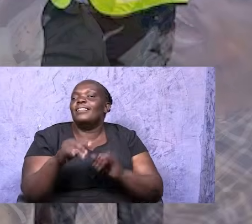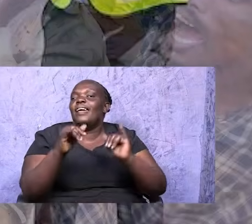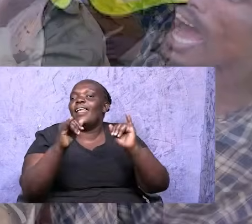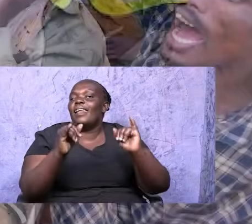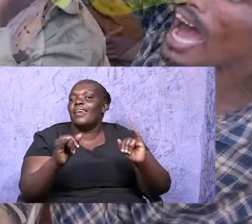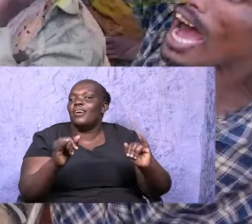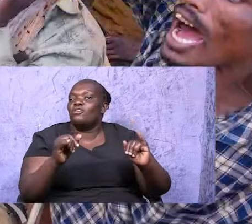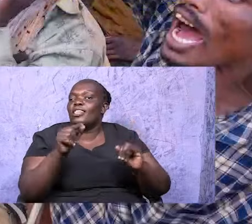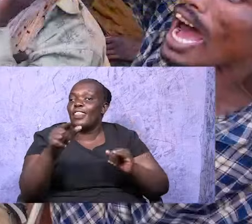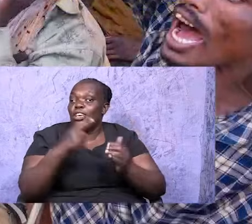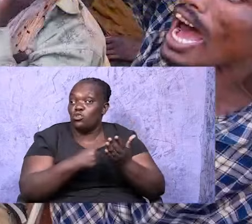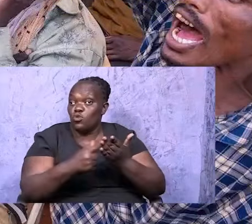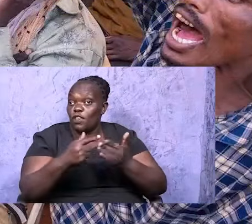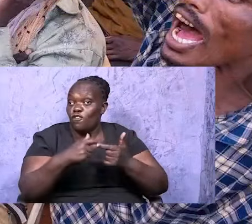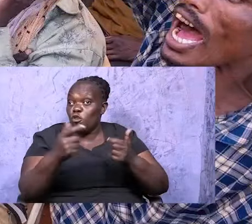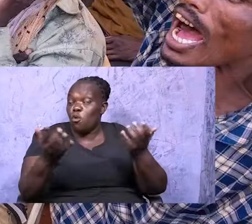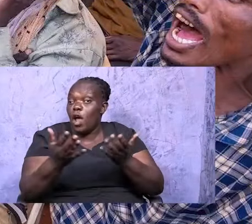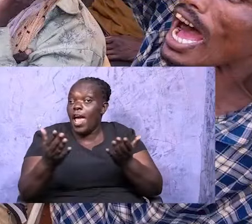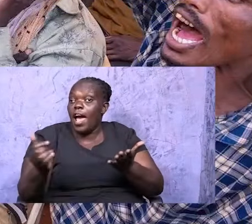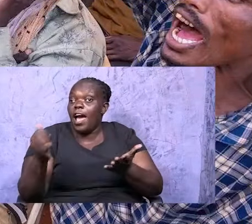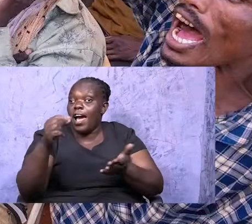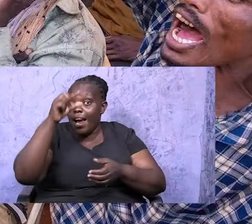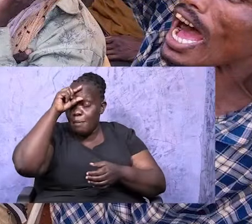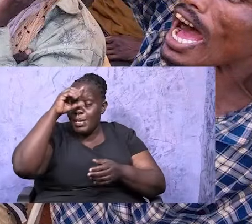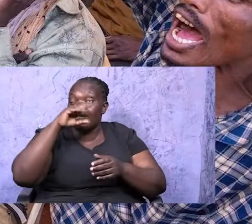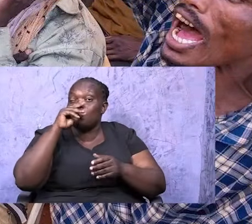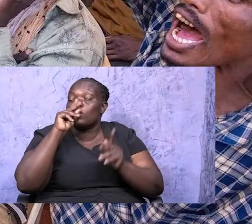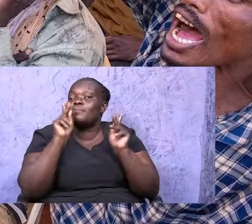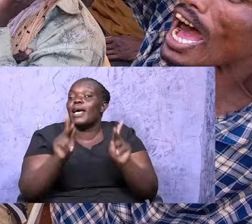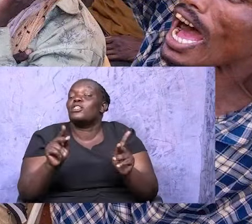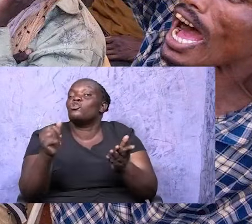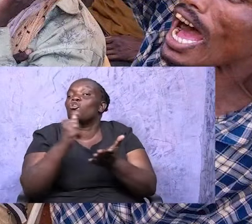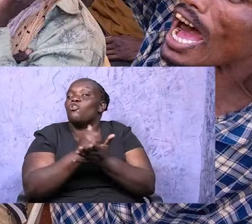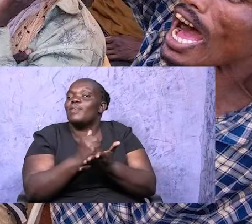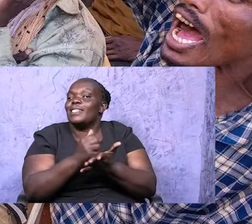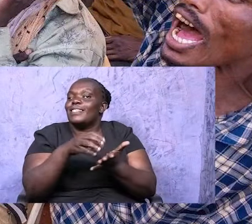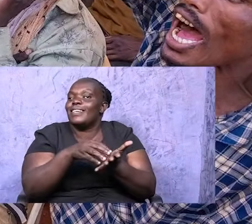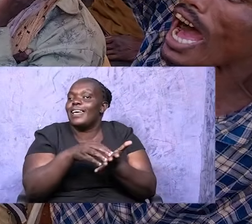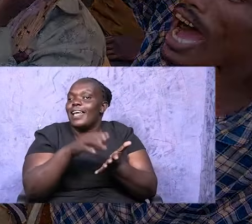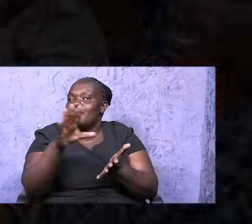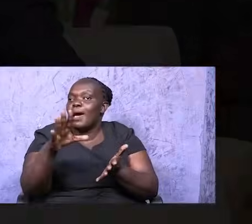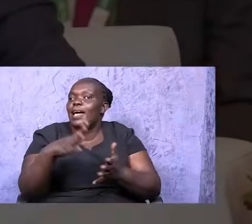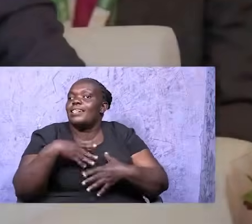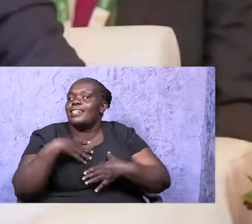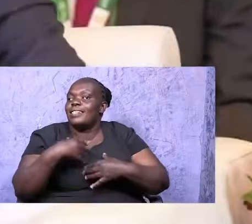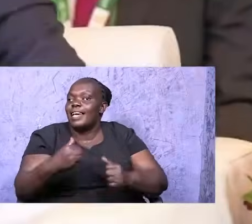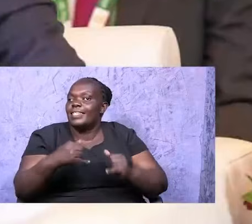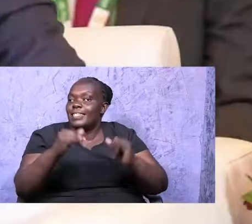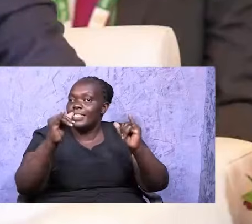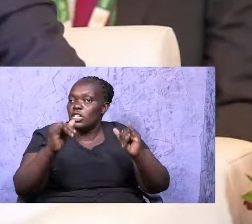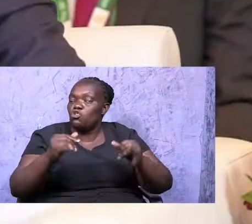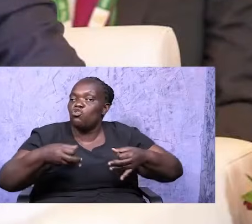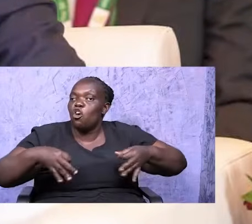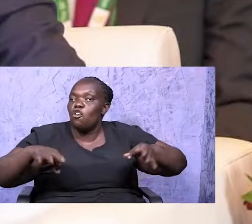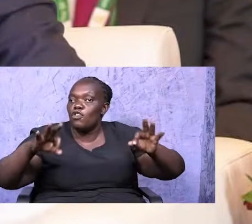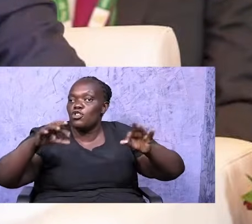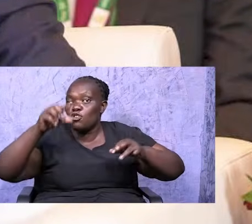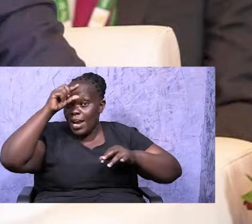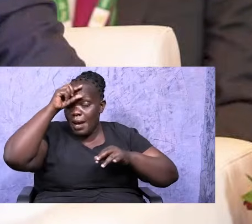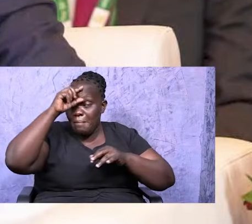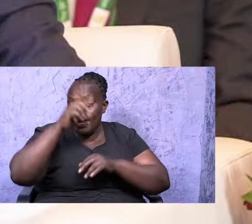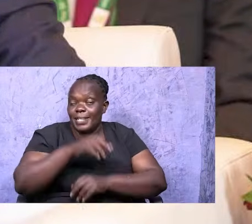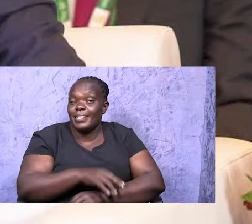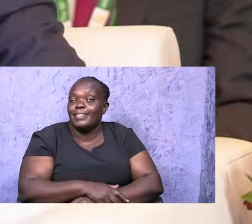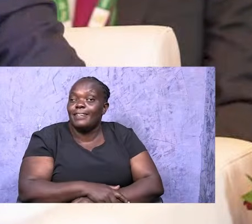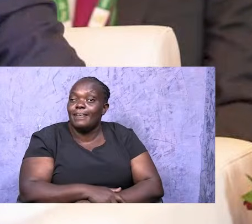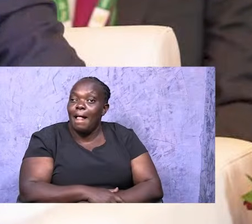Hizi ni taarifa za wiki hii kutoka ofisi ya msemaji wa serikali, kituo chako cha kuaminika kwa taarifa rasmi za